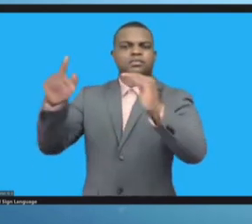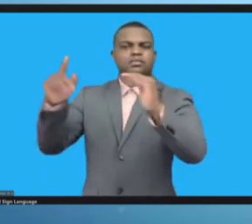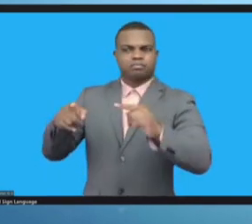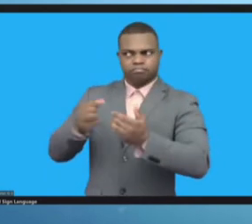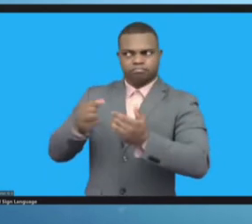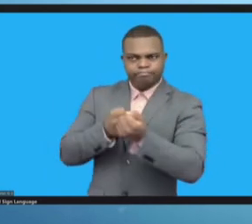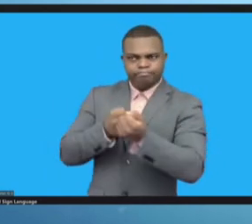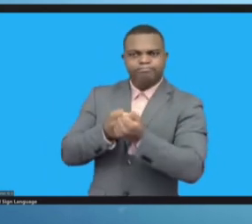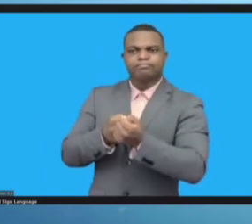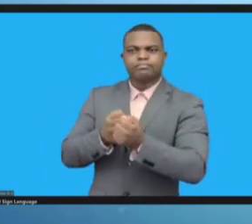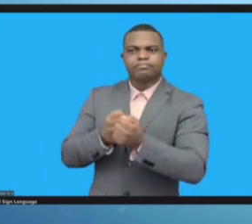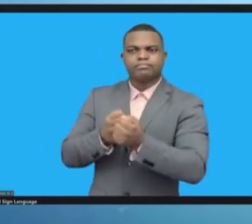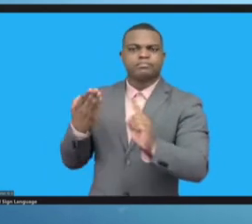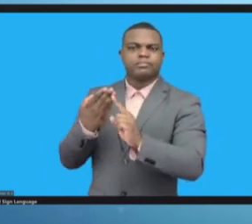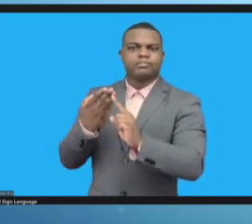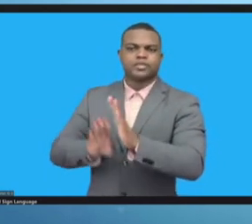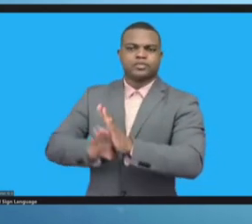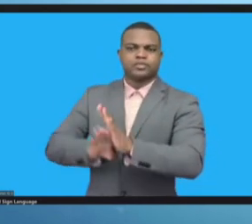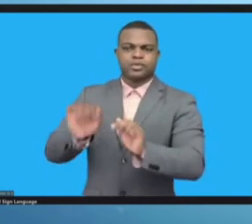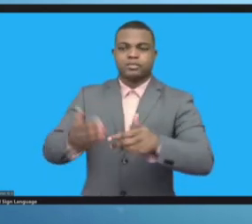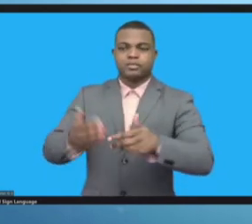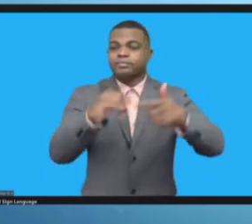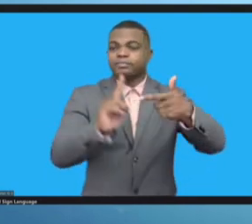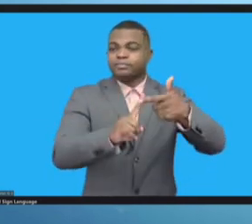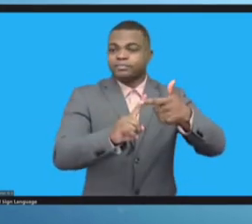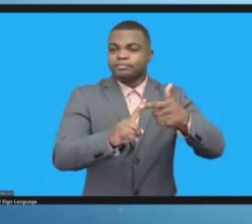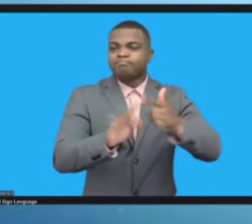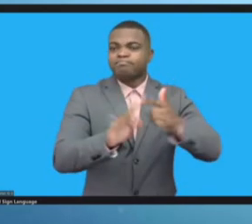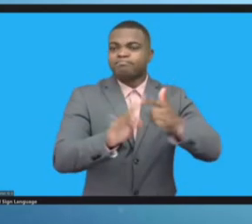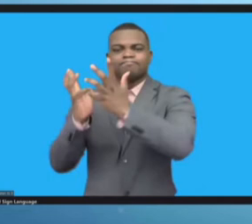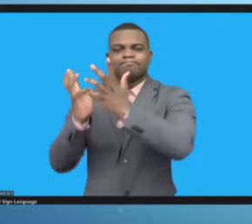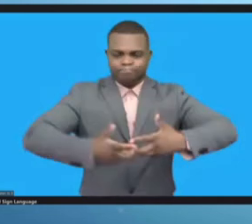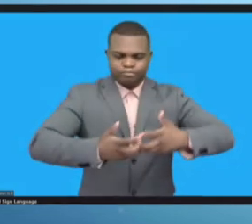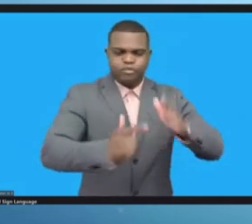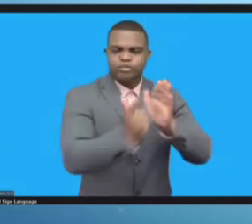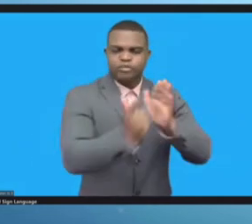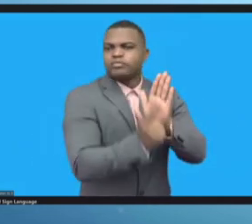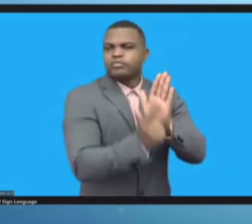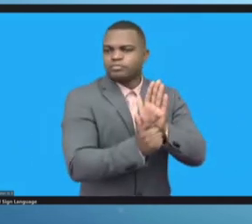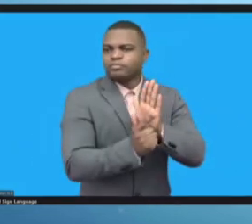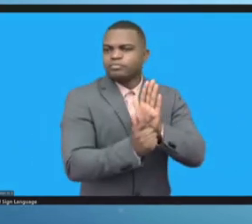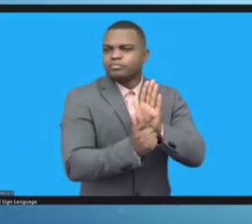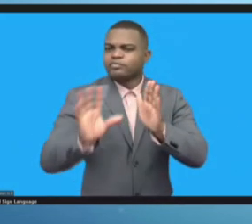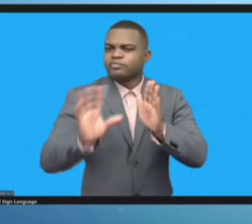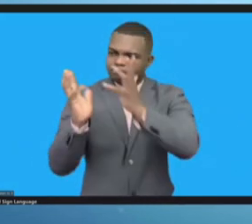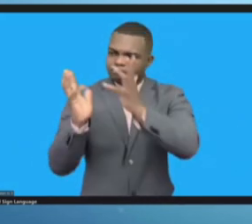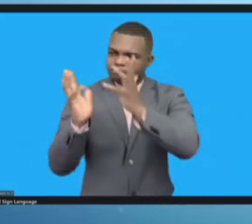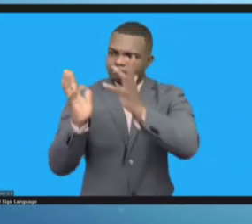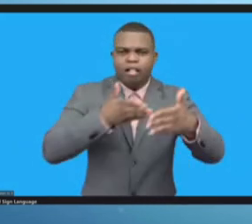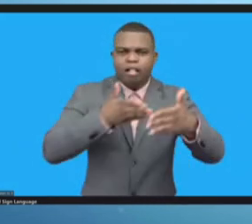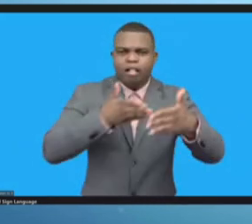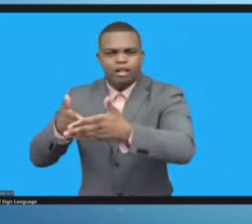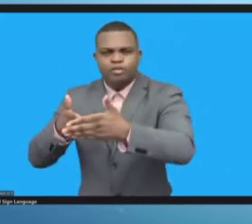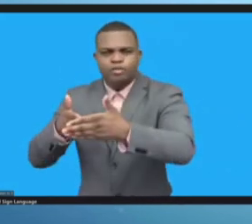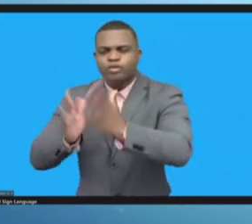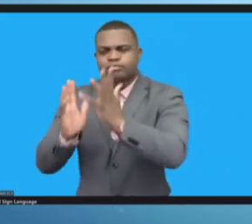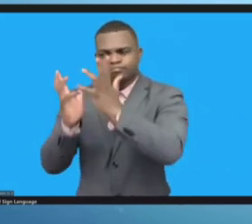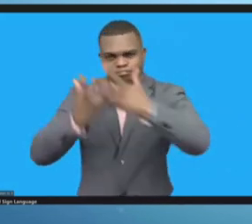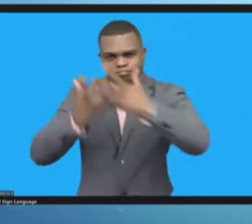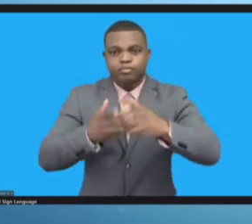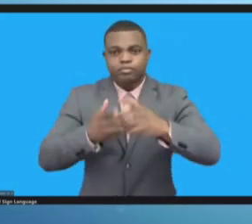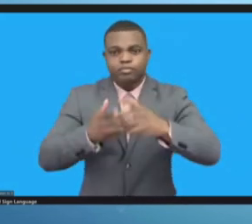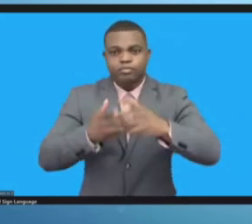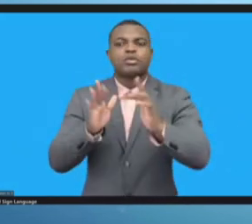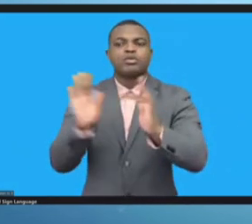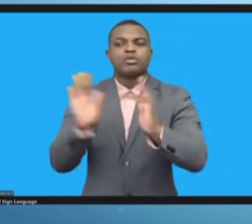Deuxièmement, il faudrait des interventions adaptées pour un écosystème qui permette à l'interconnectivité publique et